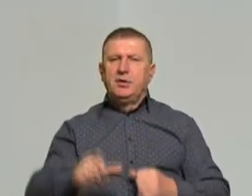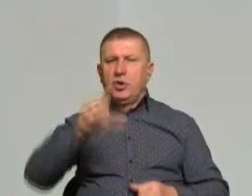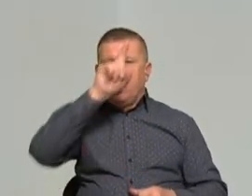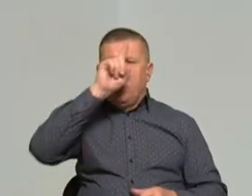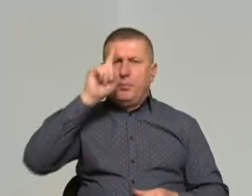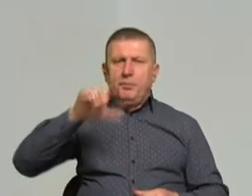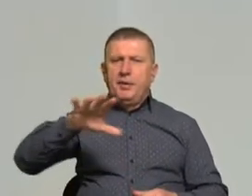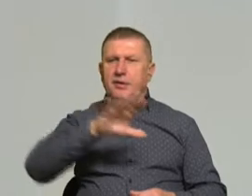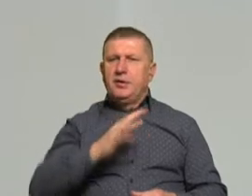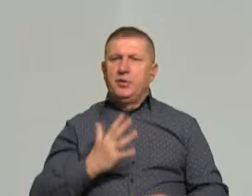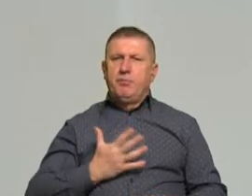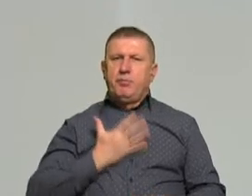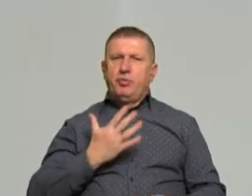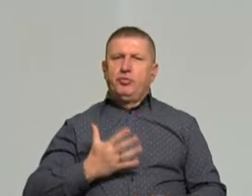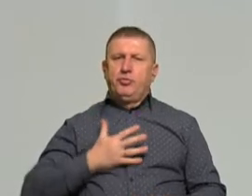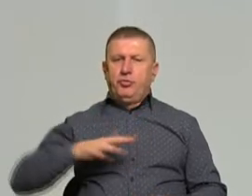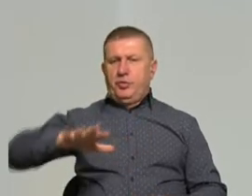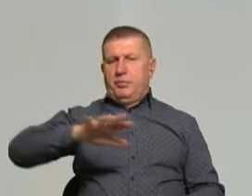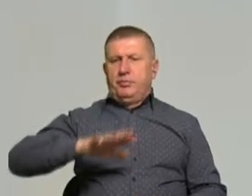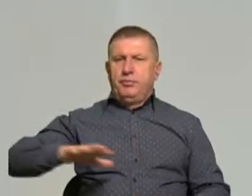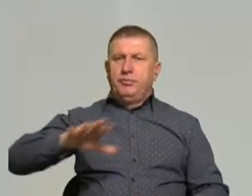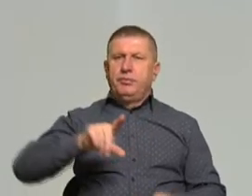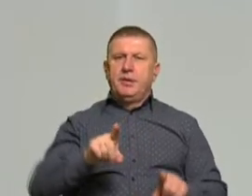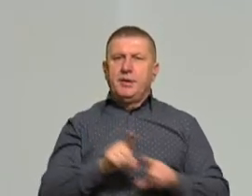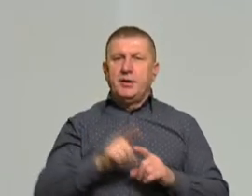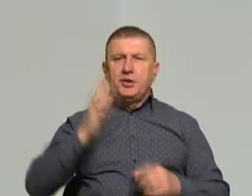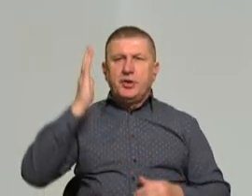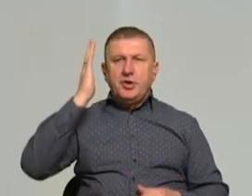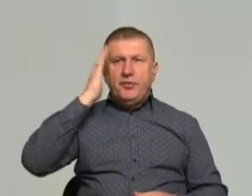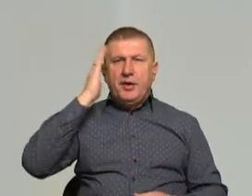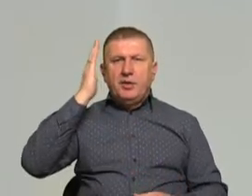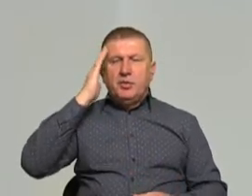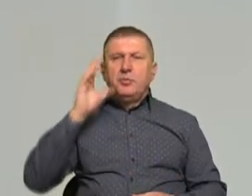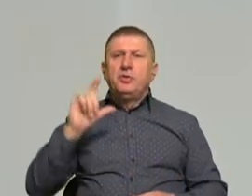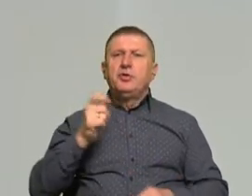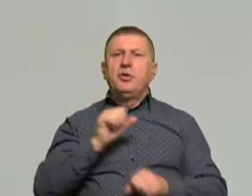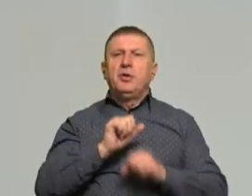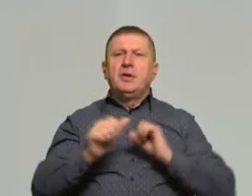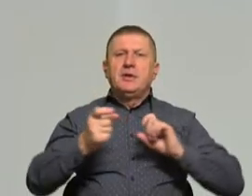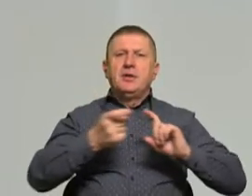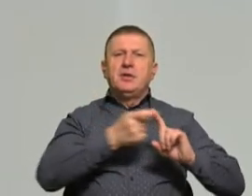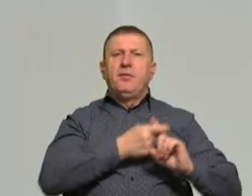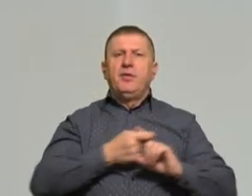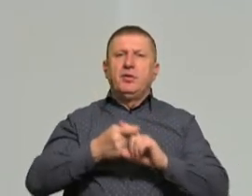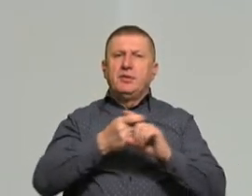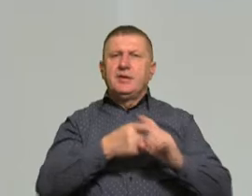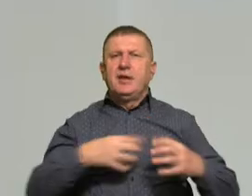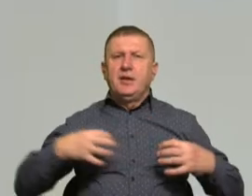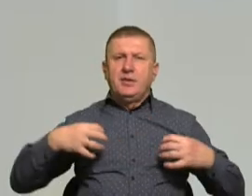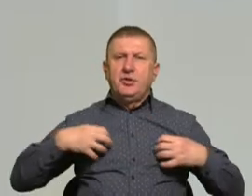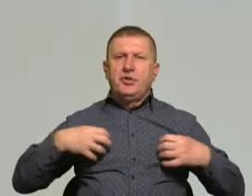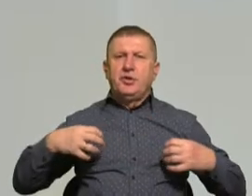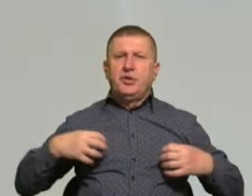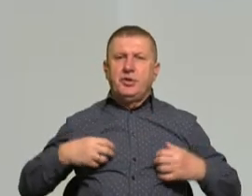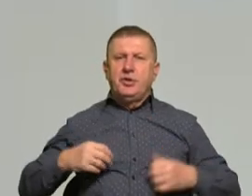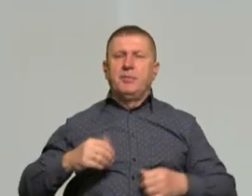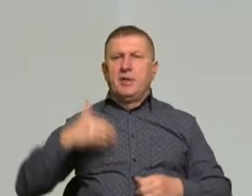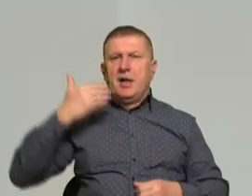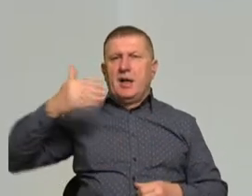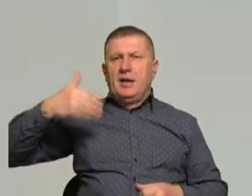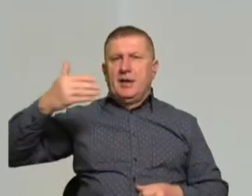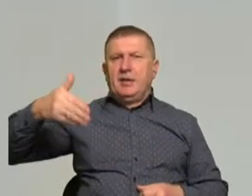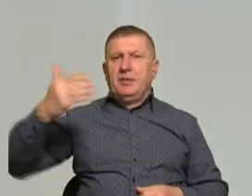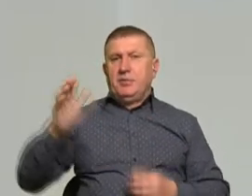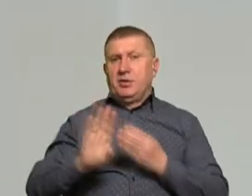poczuciem tożsamości, świadomością związaną z tym, co się wiąże z ich przyszłym życiem, zarówno akademickim, jak i